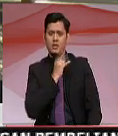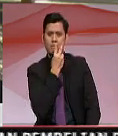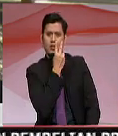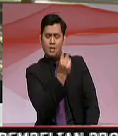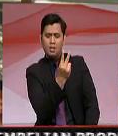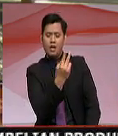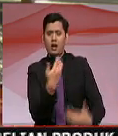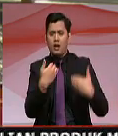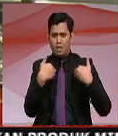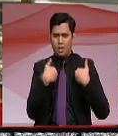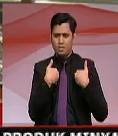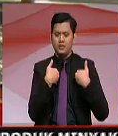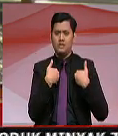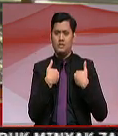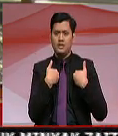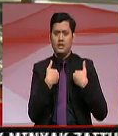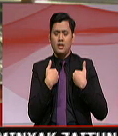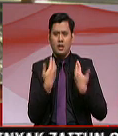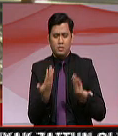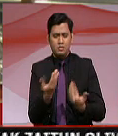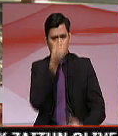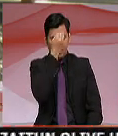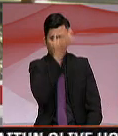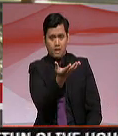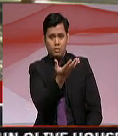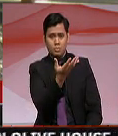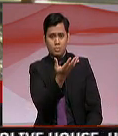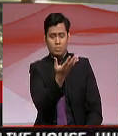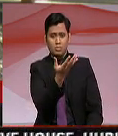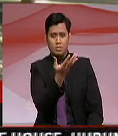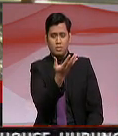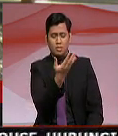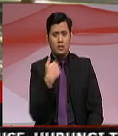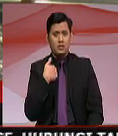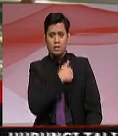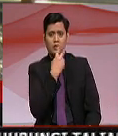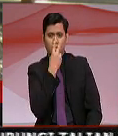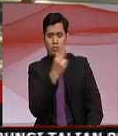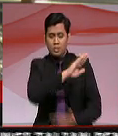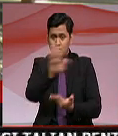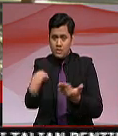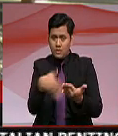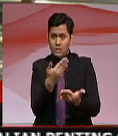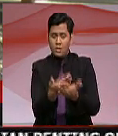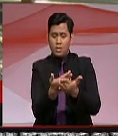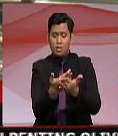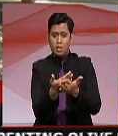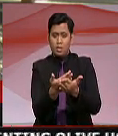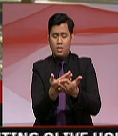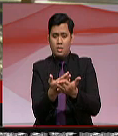beberapa sedutan semata-mata, sepatutnya kalau kita tengok keseluruhan, beliau